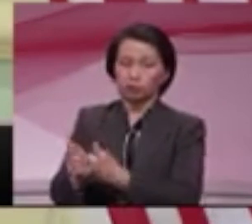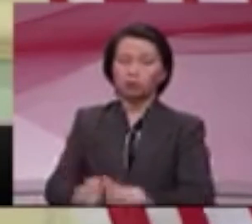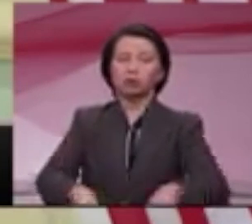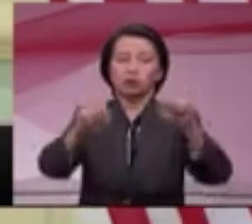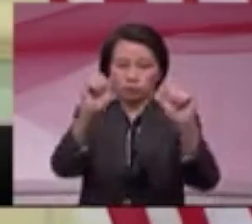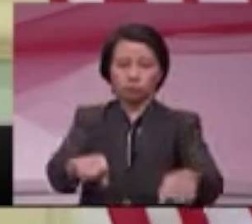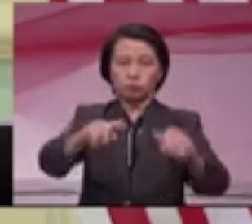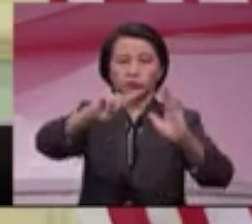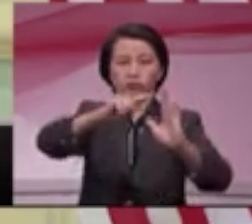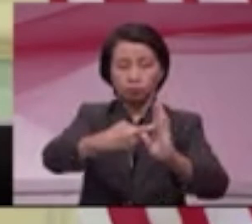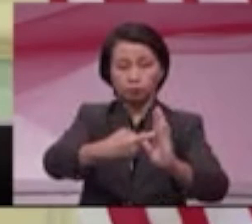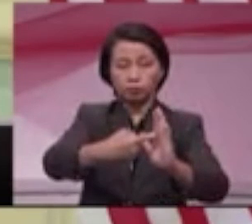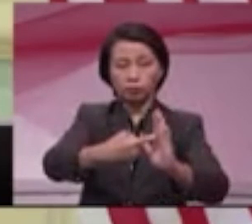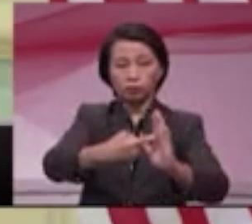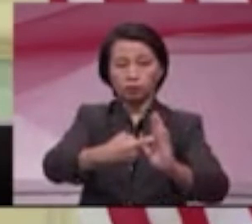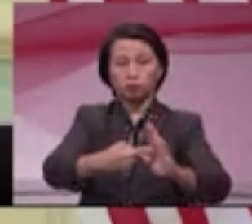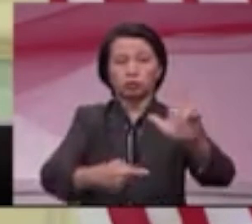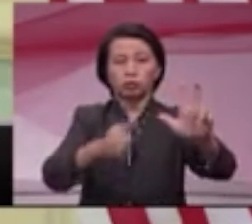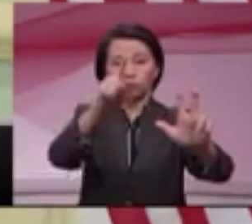boleh bermula pada